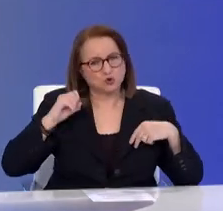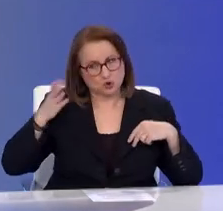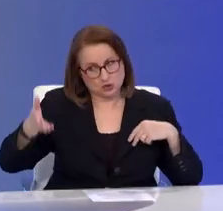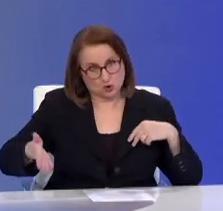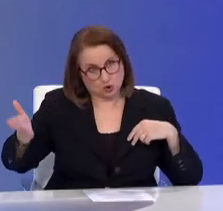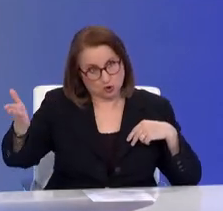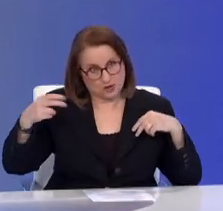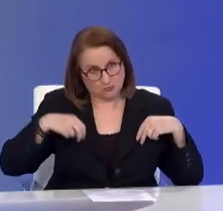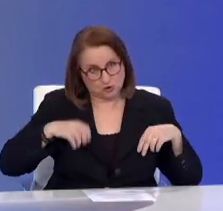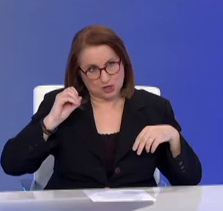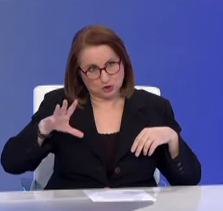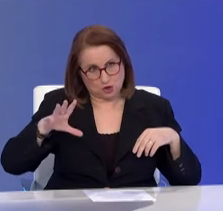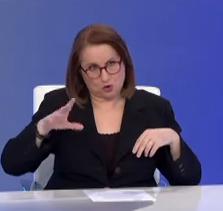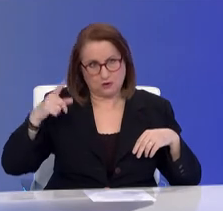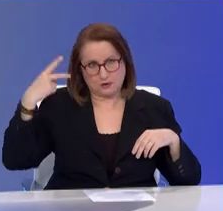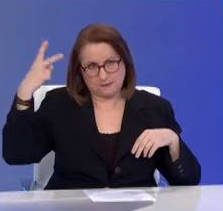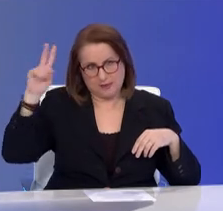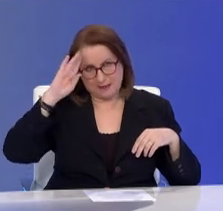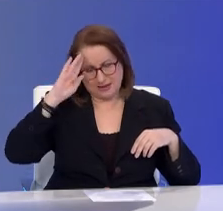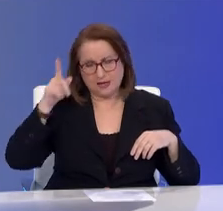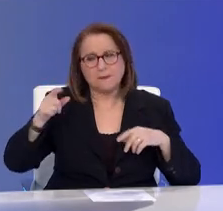ΗΠΑ, Τζον Κέρι.